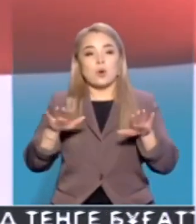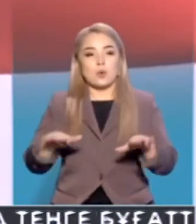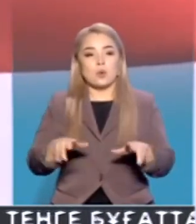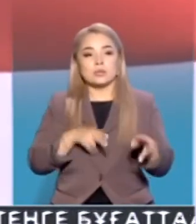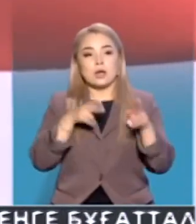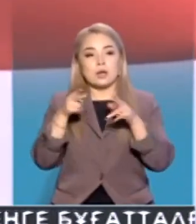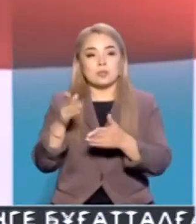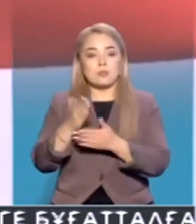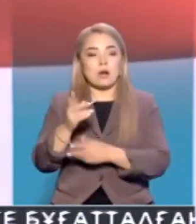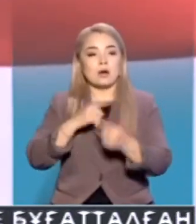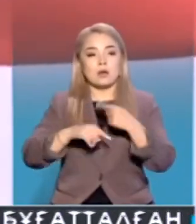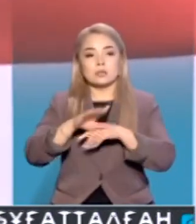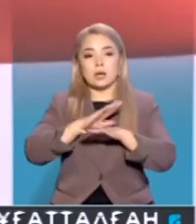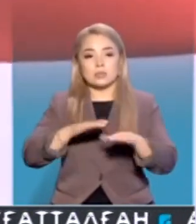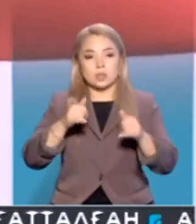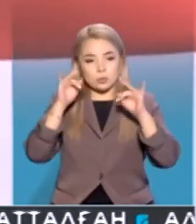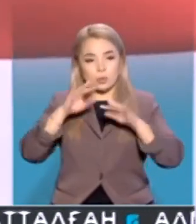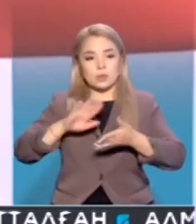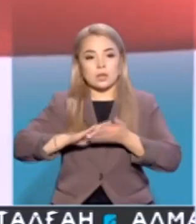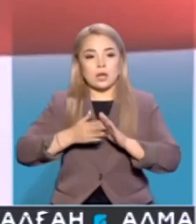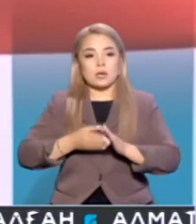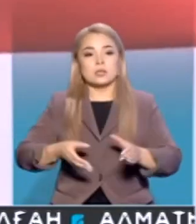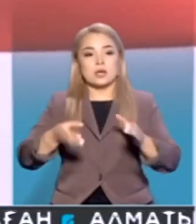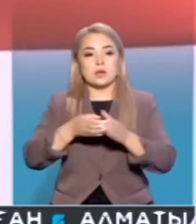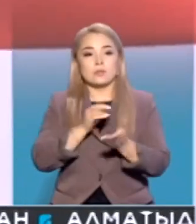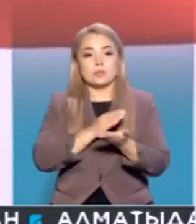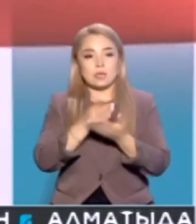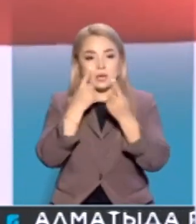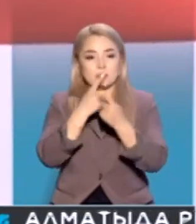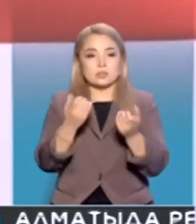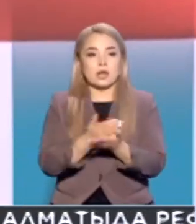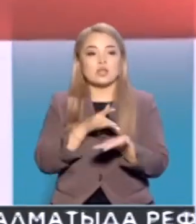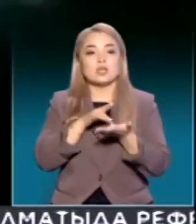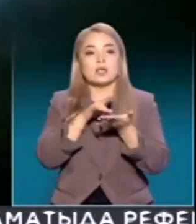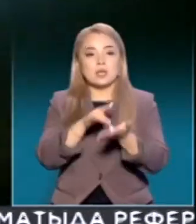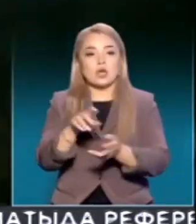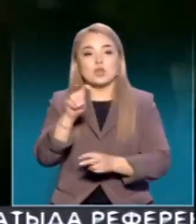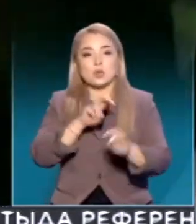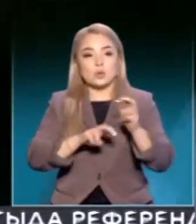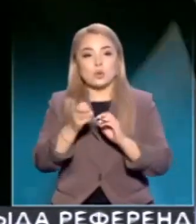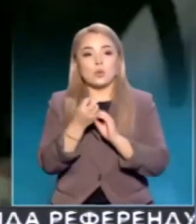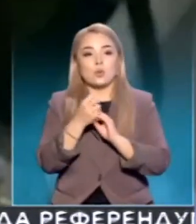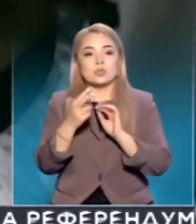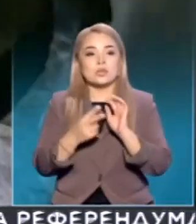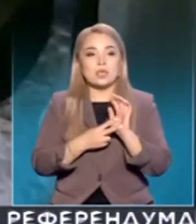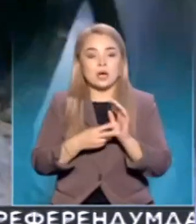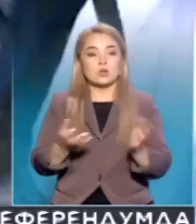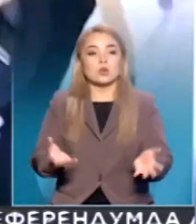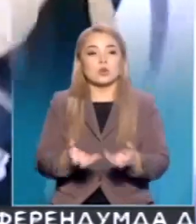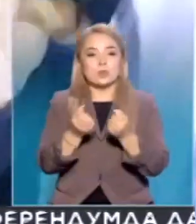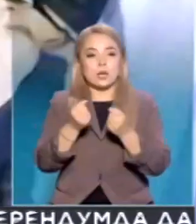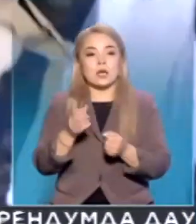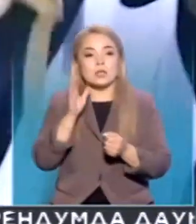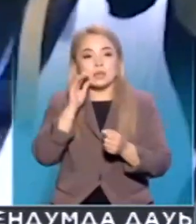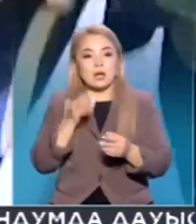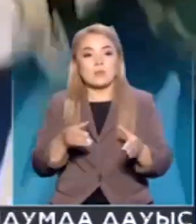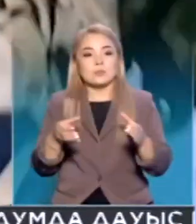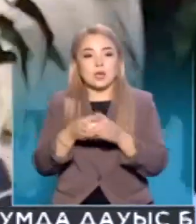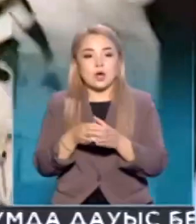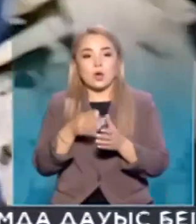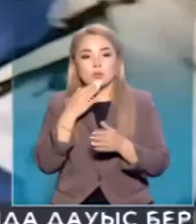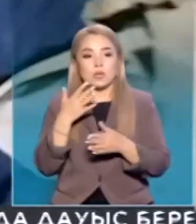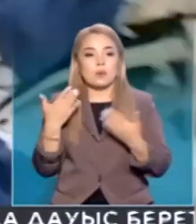Қайта оралмаған соң жақындары төтенше жағдайлар қызметіне хабарласады. Саяхатшыларды іздеуге 17 құтқарушы, кинолог, полиция және ұлттық